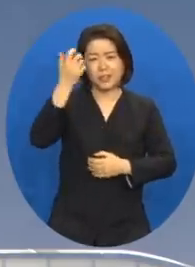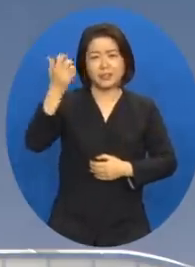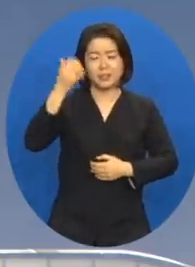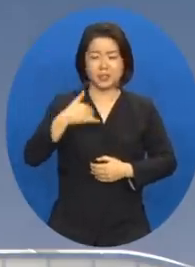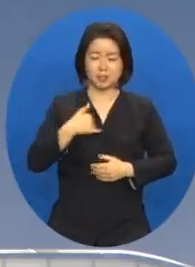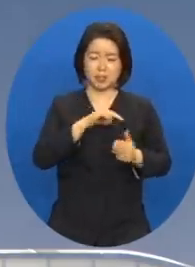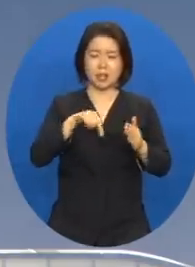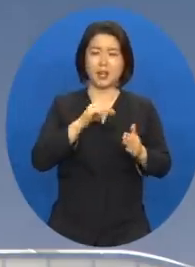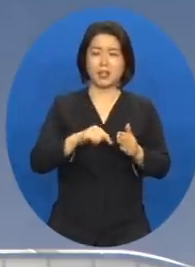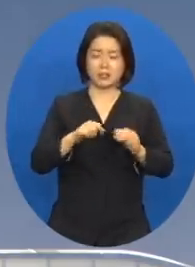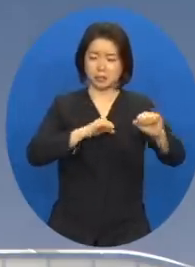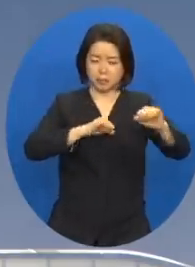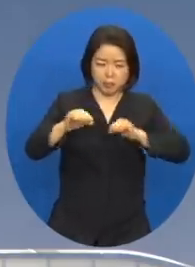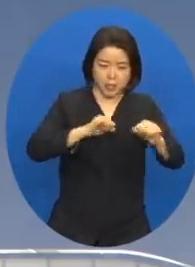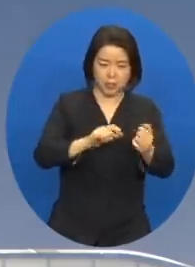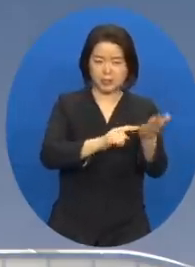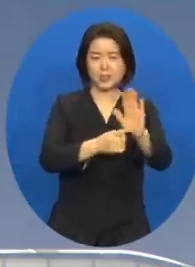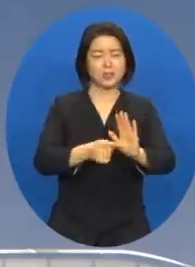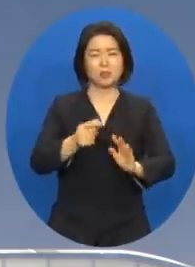가운데 역사할 수 없는 거죠.